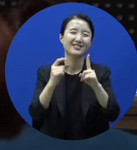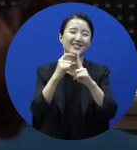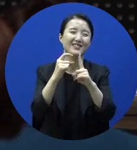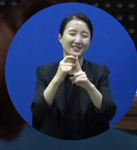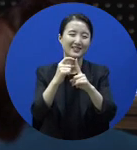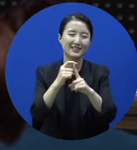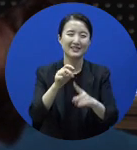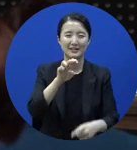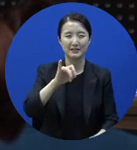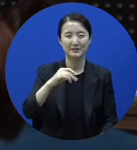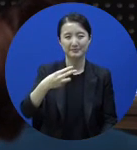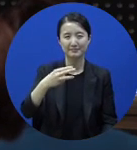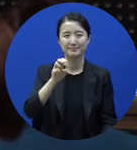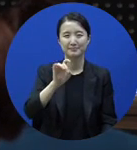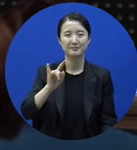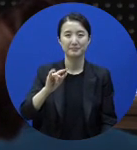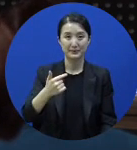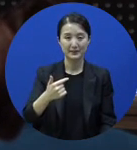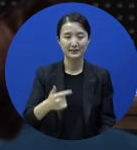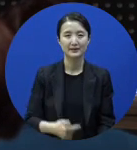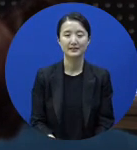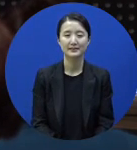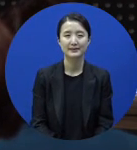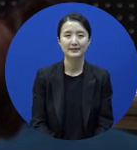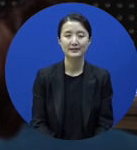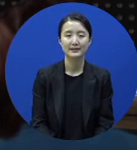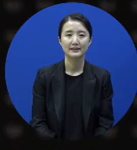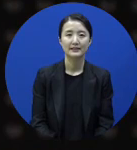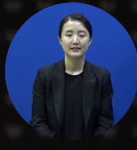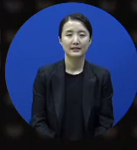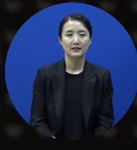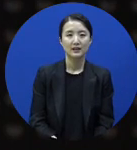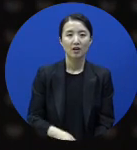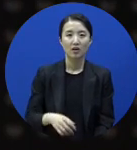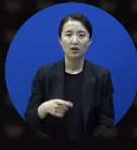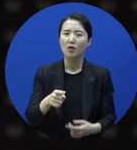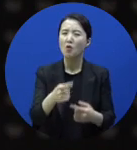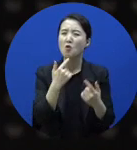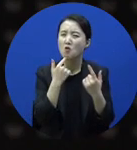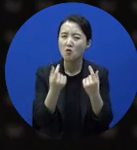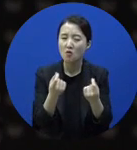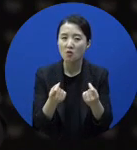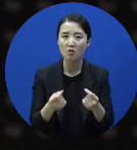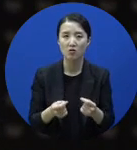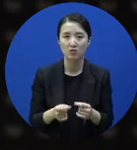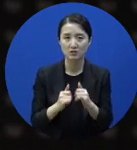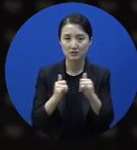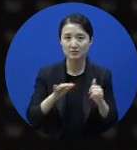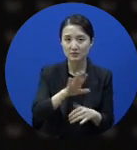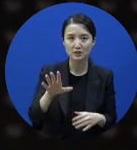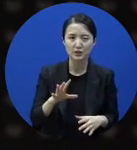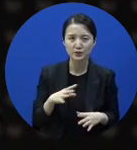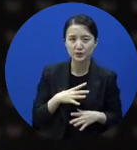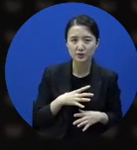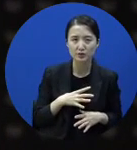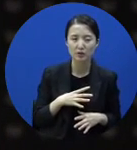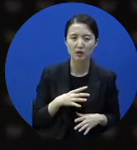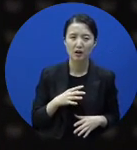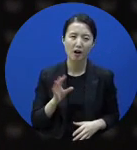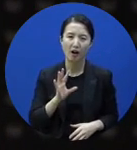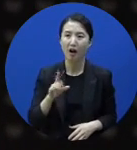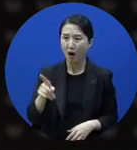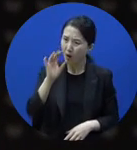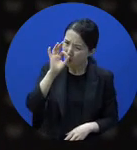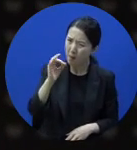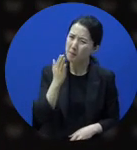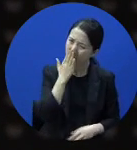될지 고민하는 분들한테 조금 더 밀어서 그 사람들한테 그 가능성이 있어요. 그걸 이제 제가 볼 수 있었고 그 다음에 또 어떤 새로운